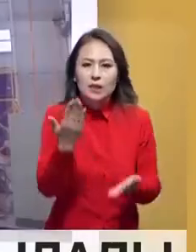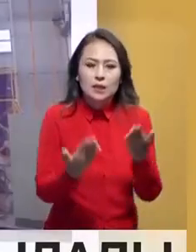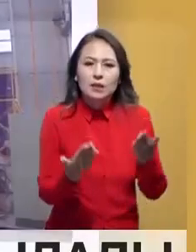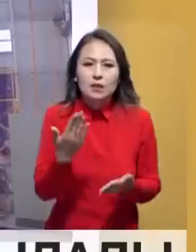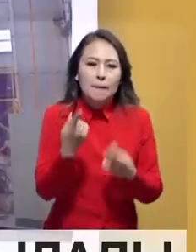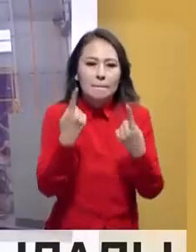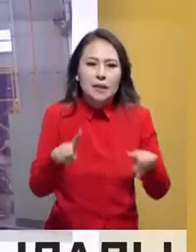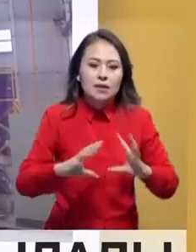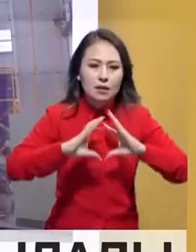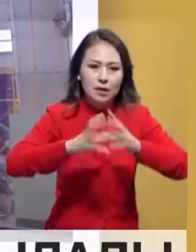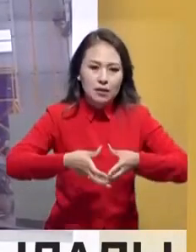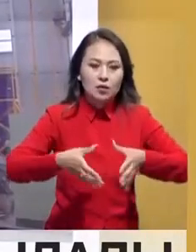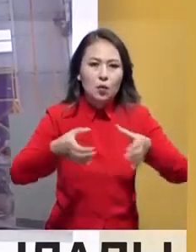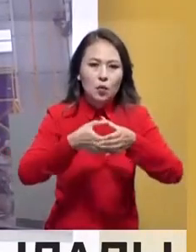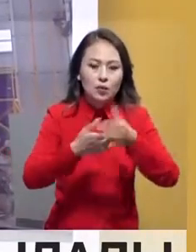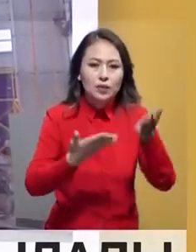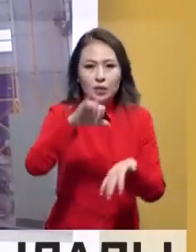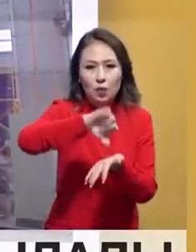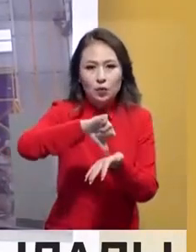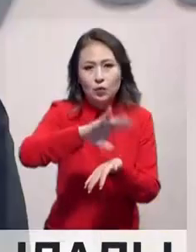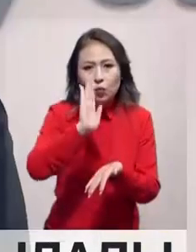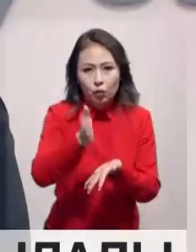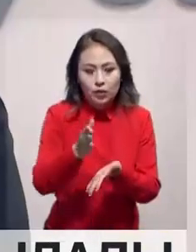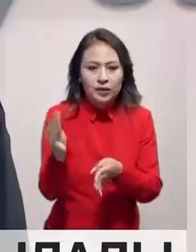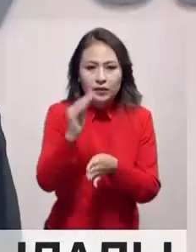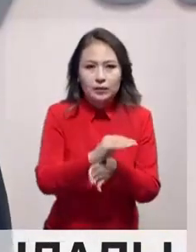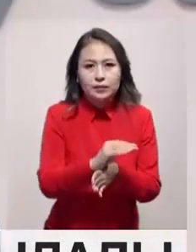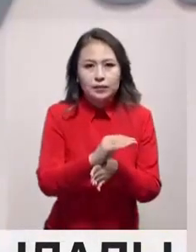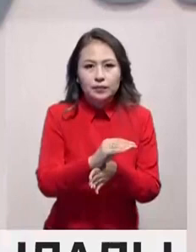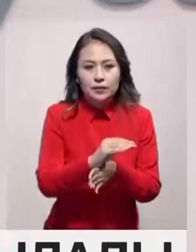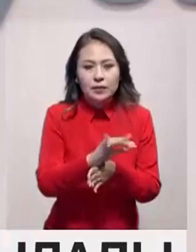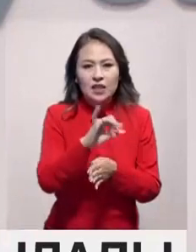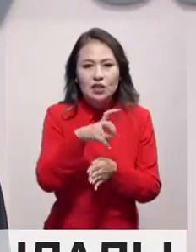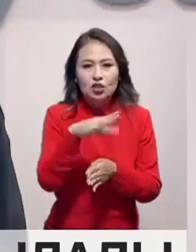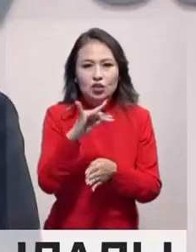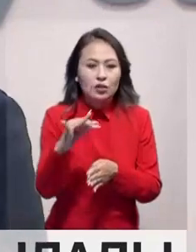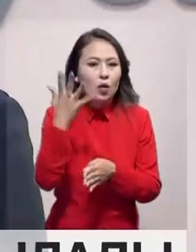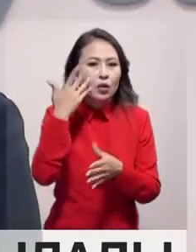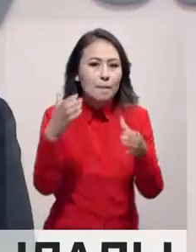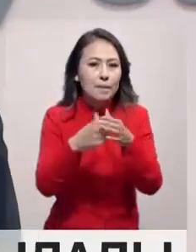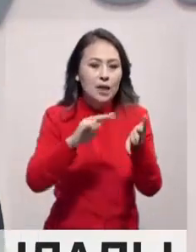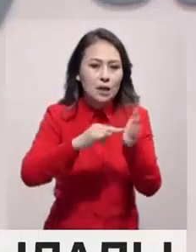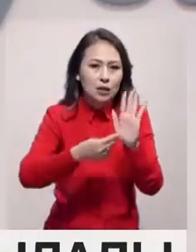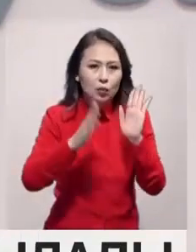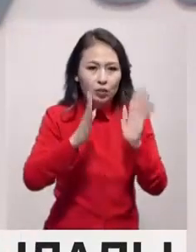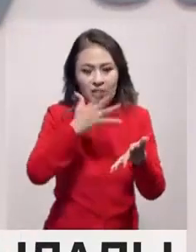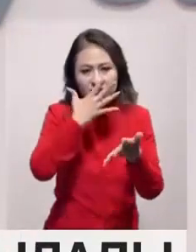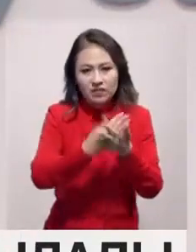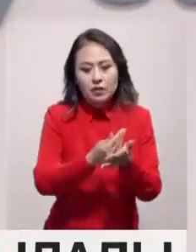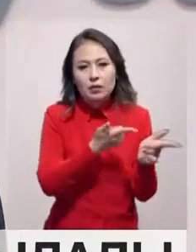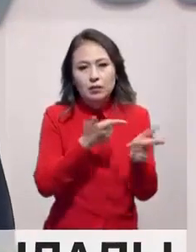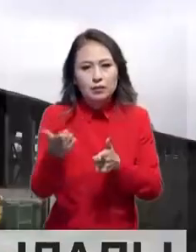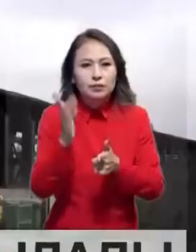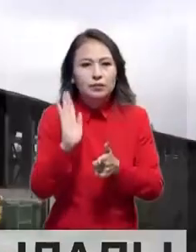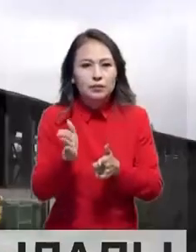басқа халықаралық қаржы ұйымдар қатысқан кезде ғана және ESG проект болған кезде ғана біз сол проекттарды